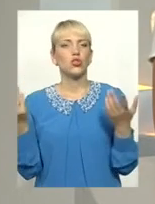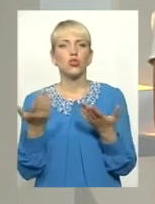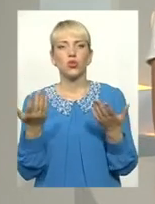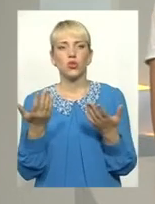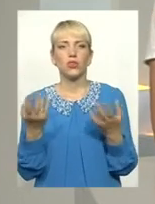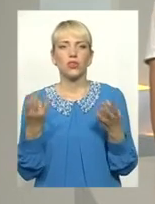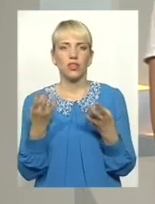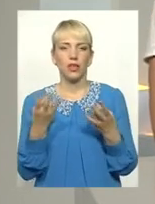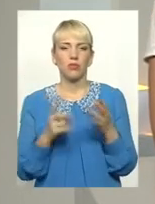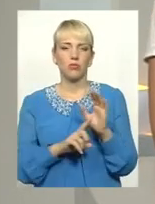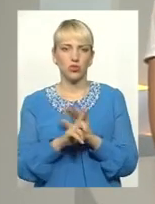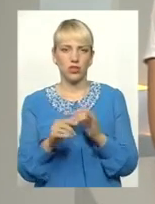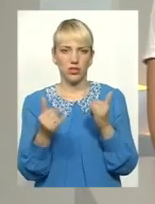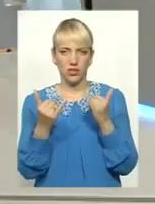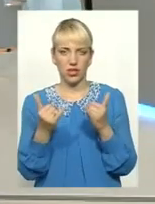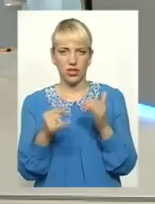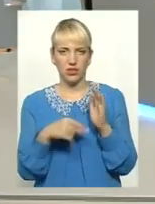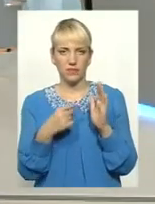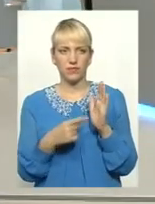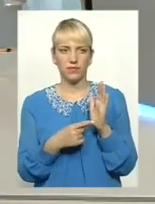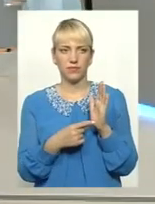потрібно почати зараз? Значить, по-перше,